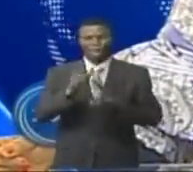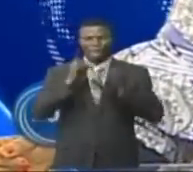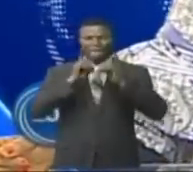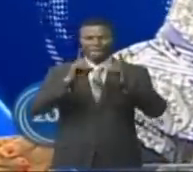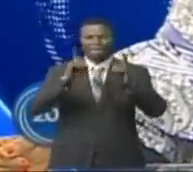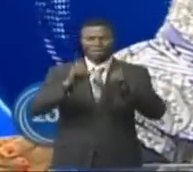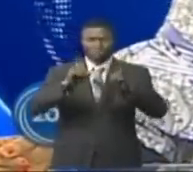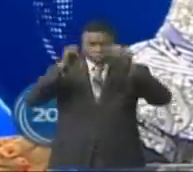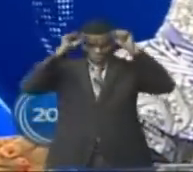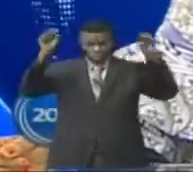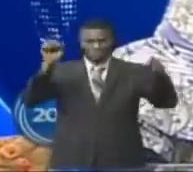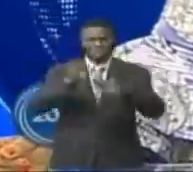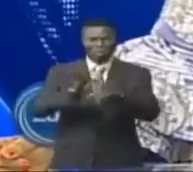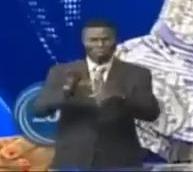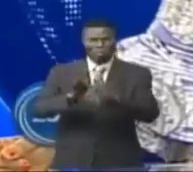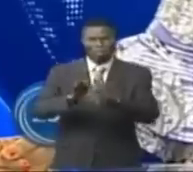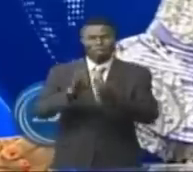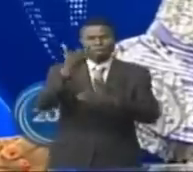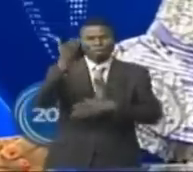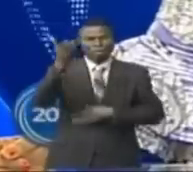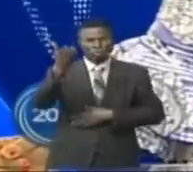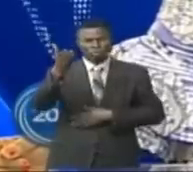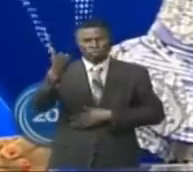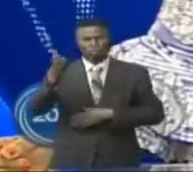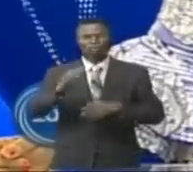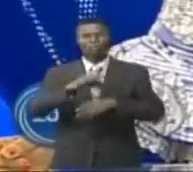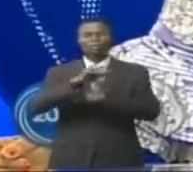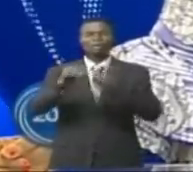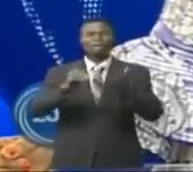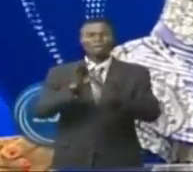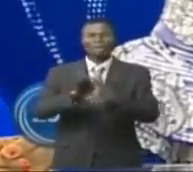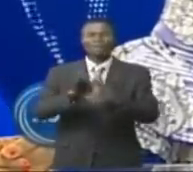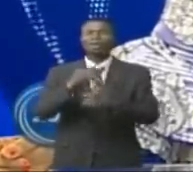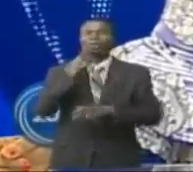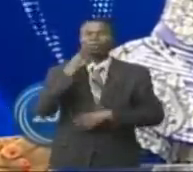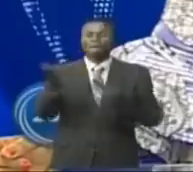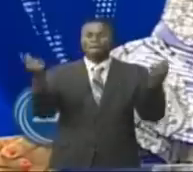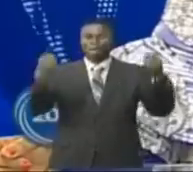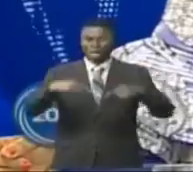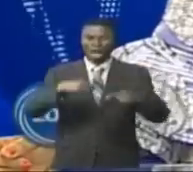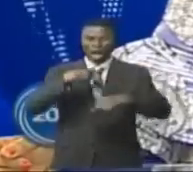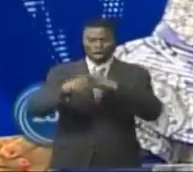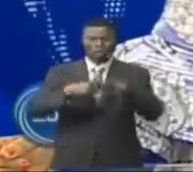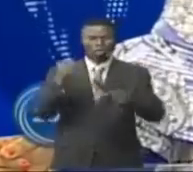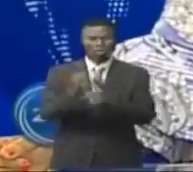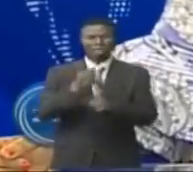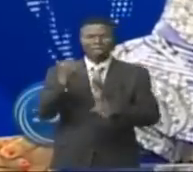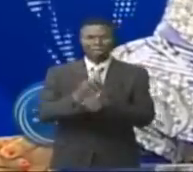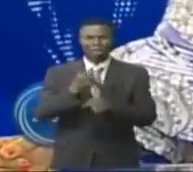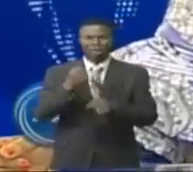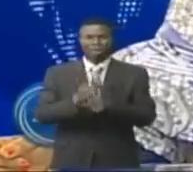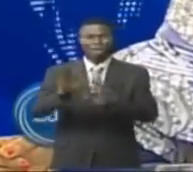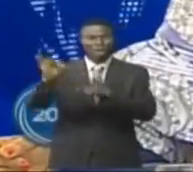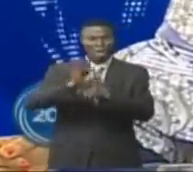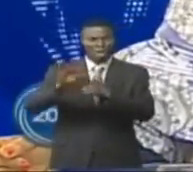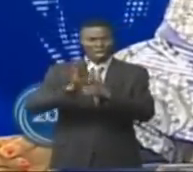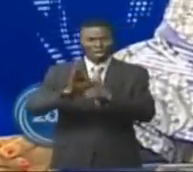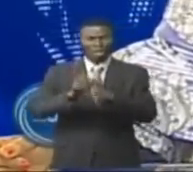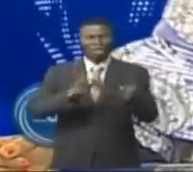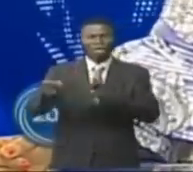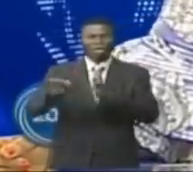Denis Kadima. Vous allez l'entendre. Le président de la centrale électorale l'a dit lors du lancement des travaux d'une formation sur la